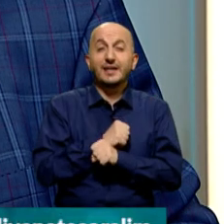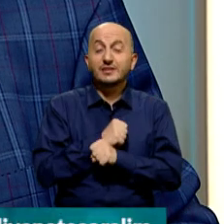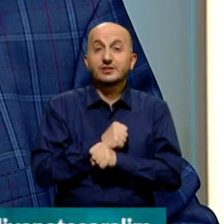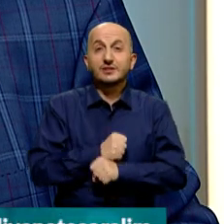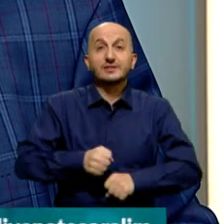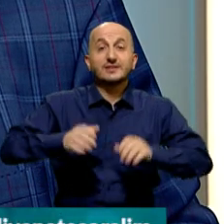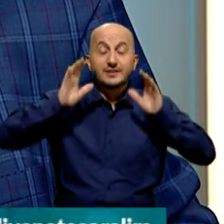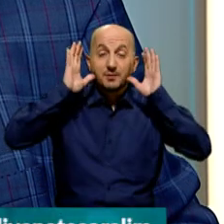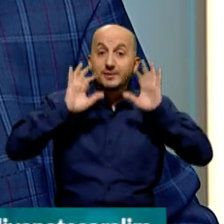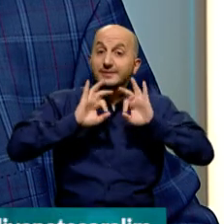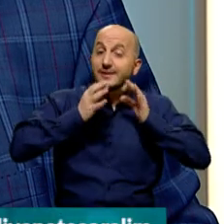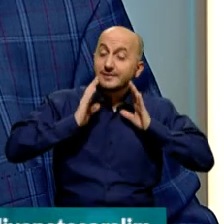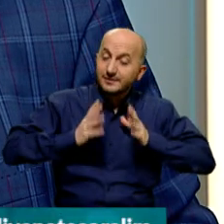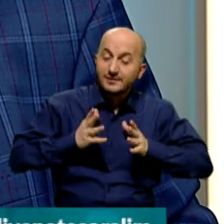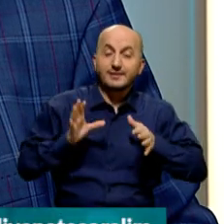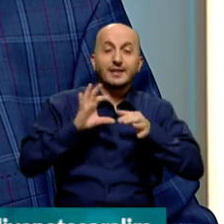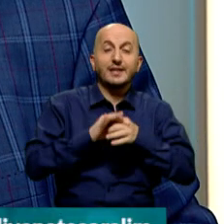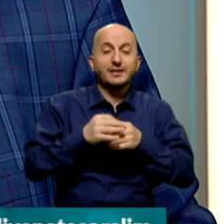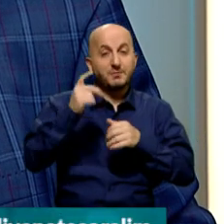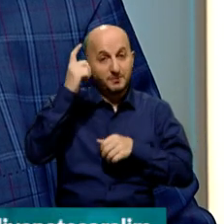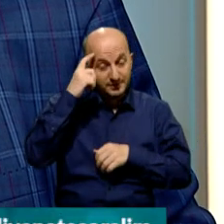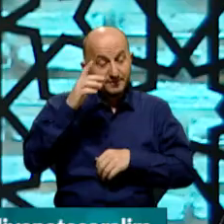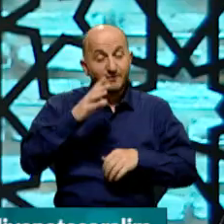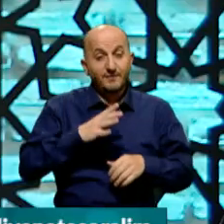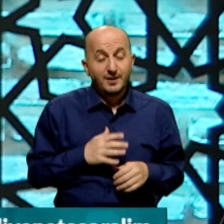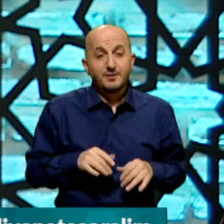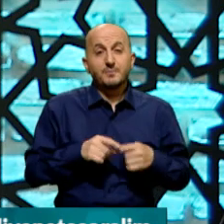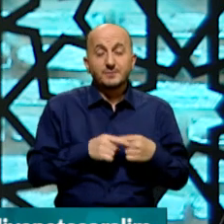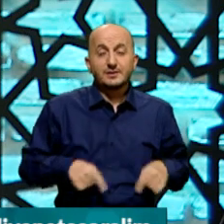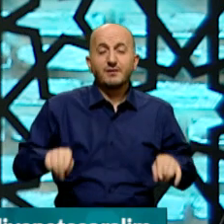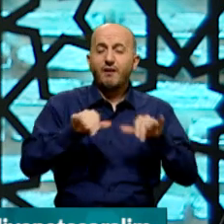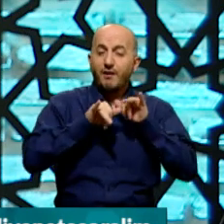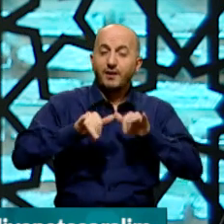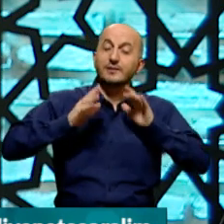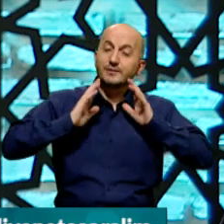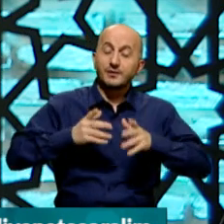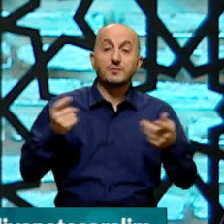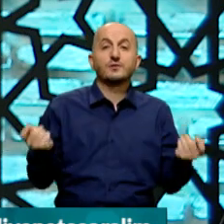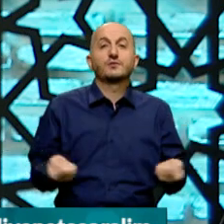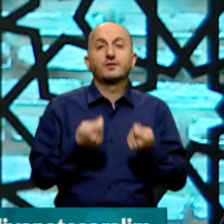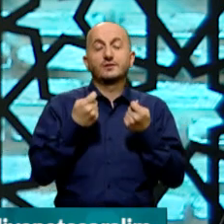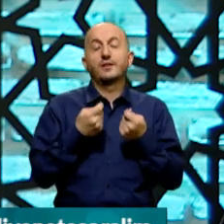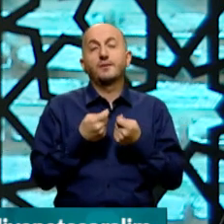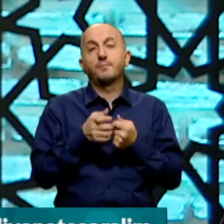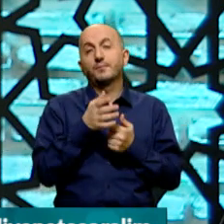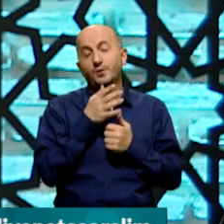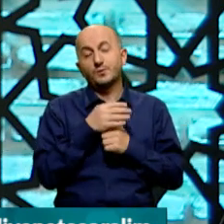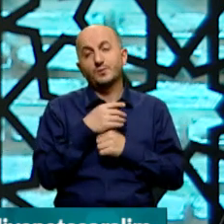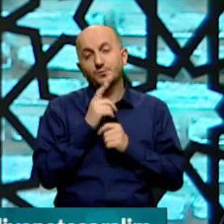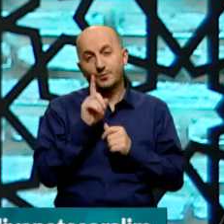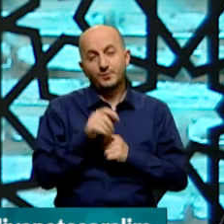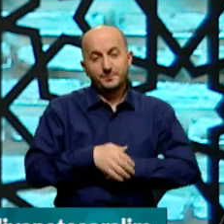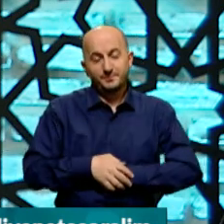nasıl kıldığıyla alakalı bir bilgimiz var mı? Biz de aynen o şekilde kılmaya gayret edelim hocam. Böyle bir şey biliyorsak onu